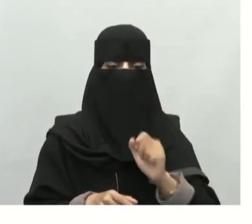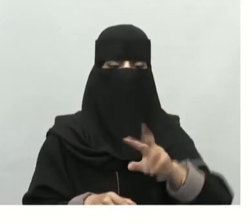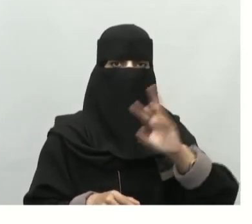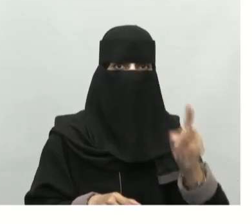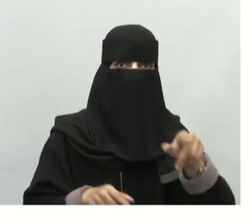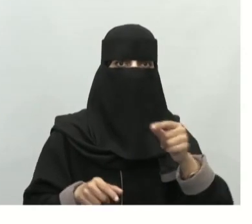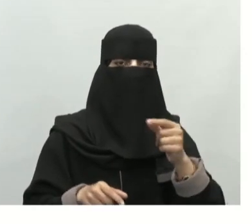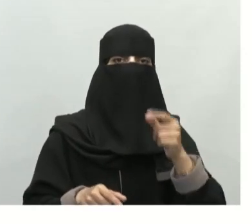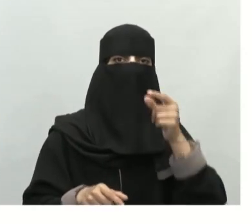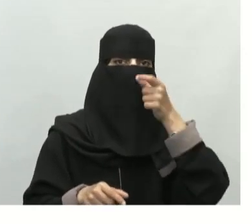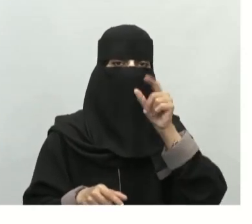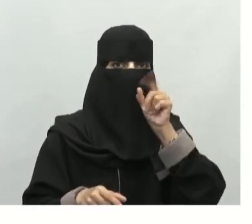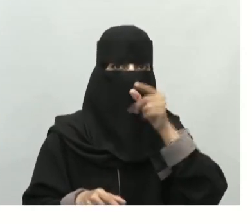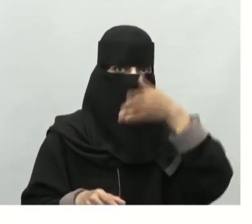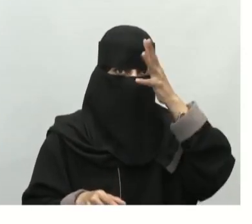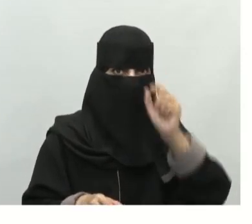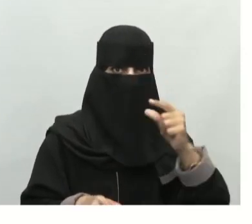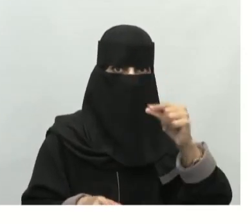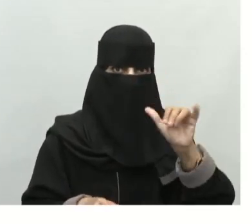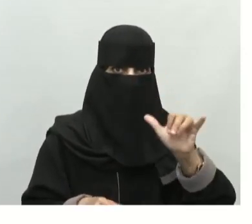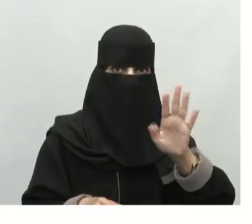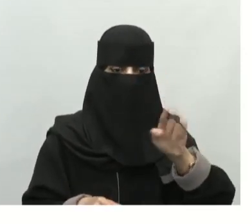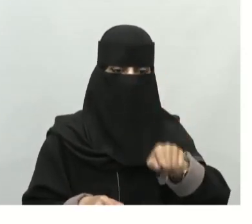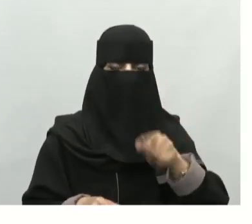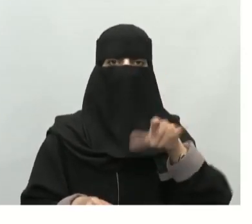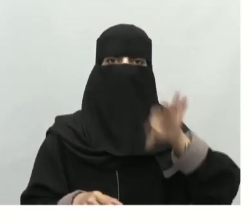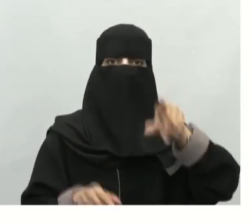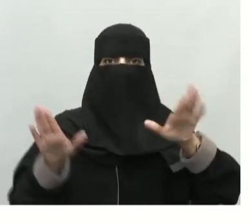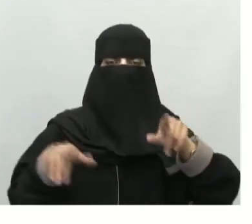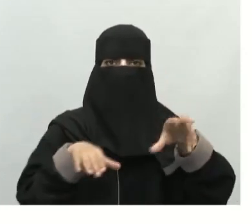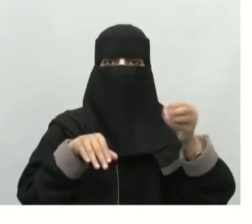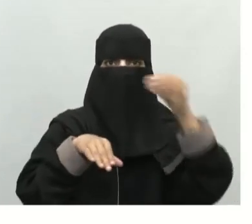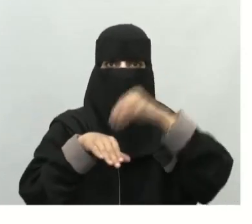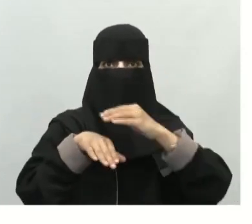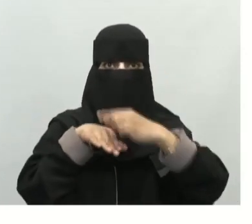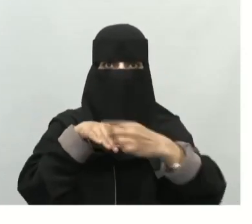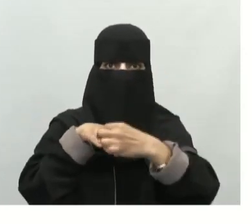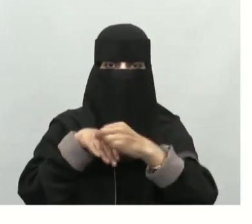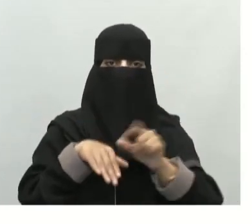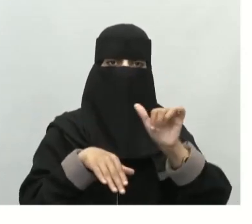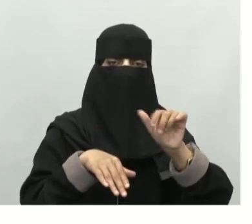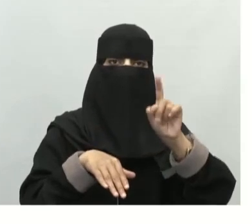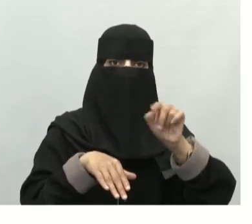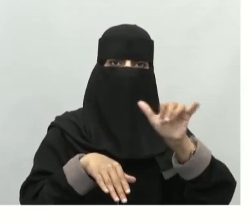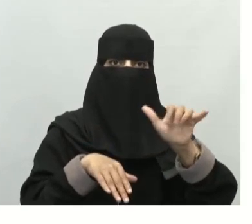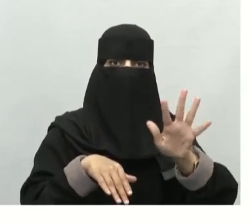الريش نعم انها الطيور الطيور هي الوحيده التي يغطي جسمها